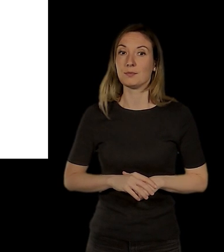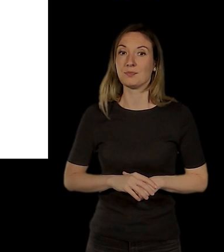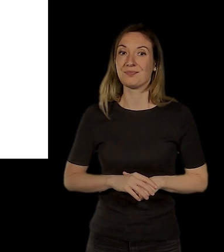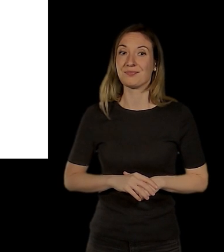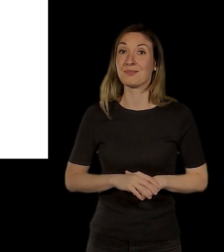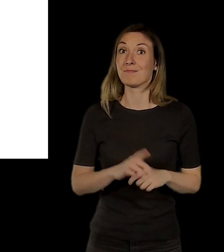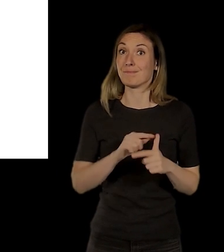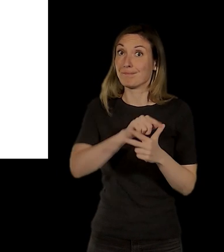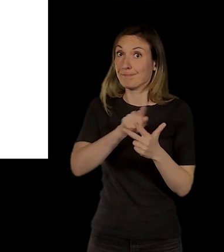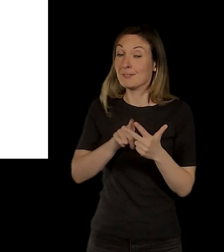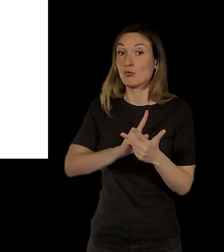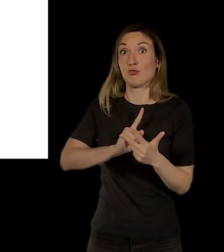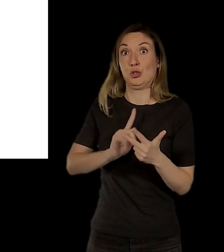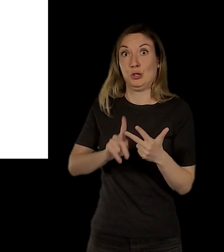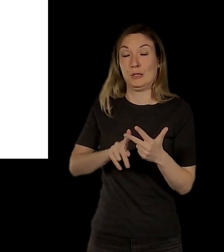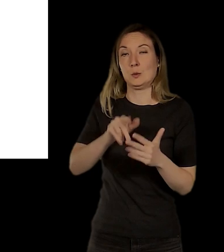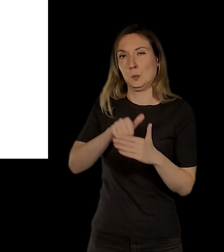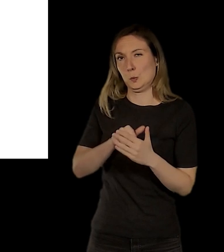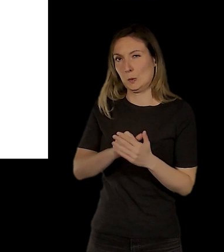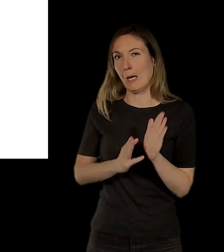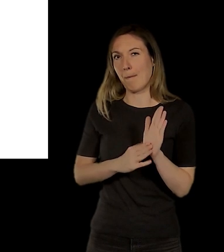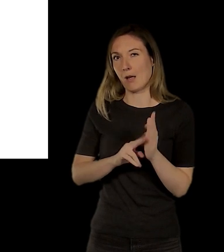Teď k magistrále.